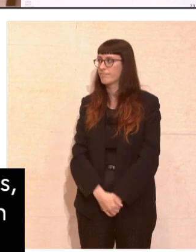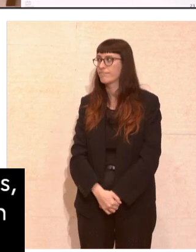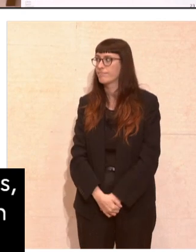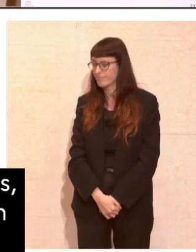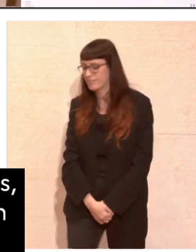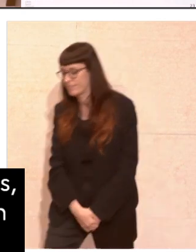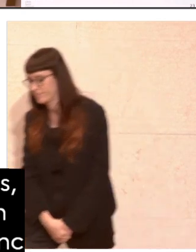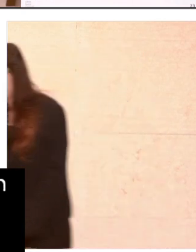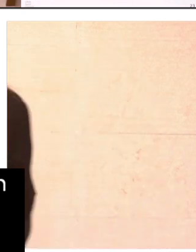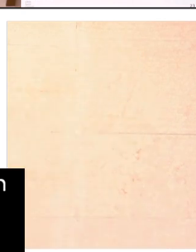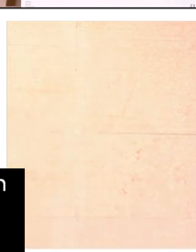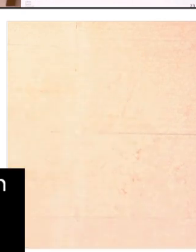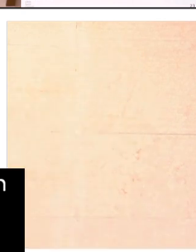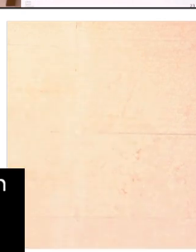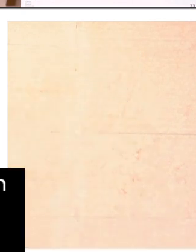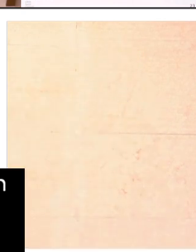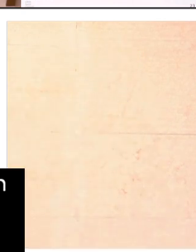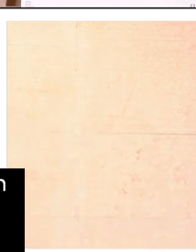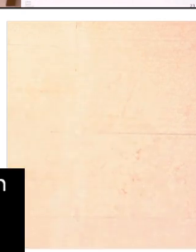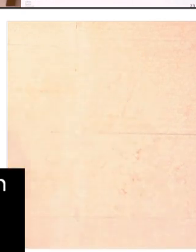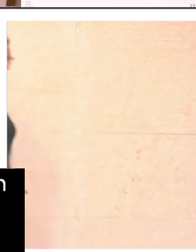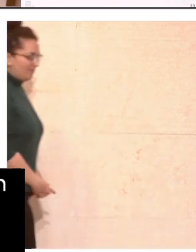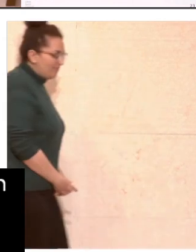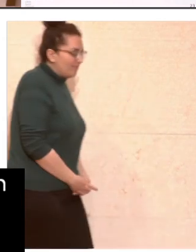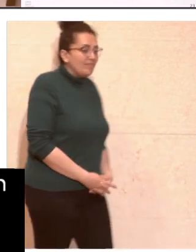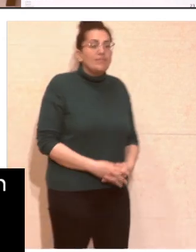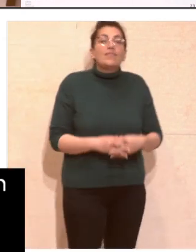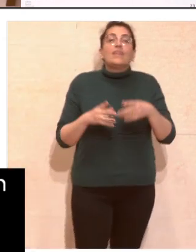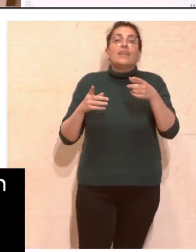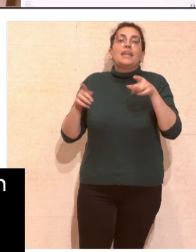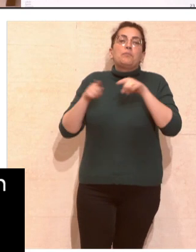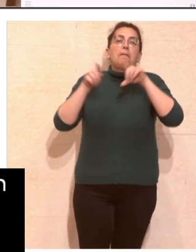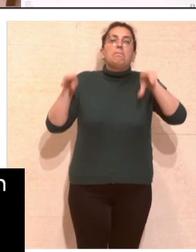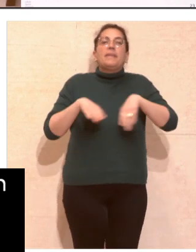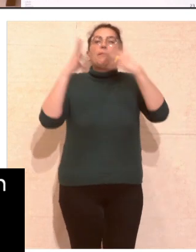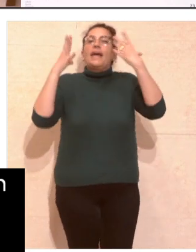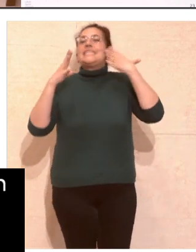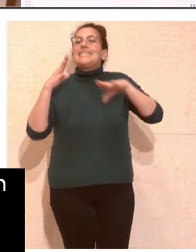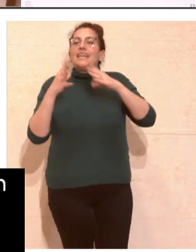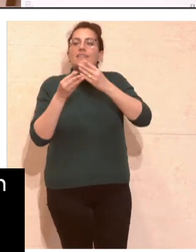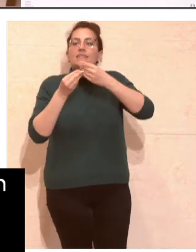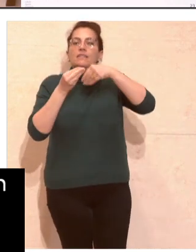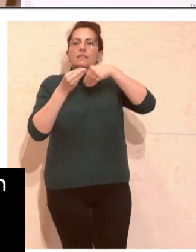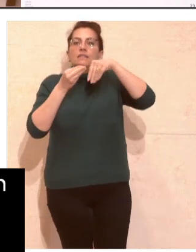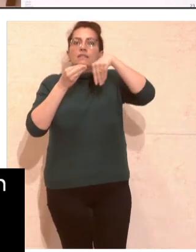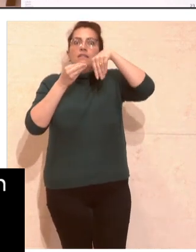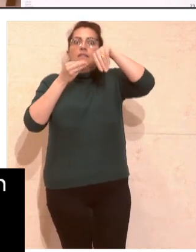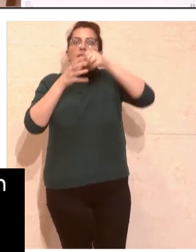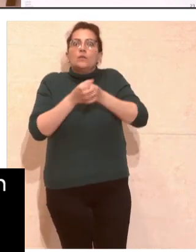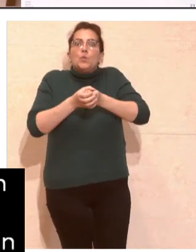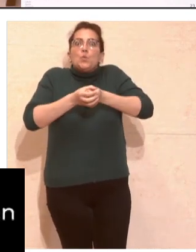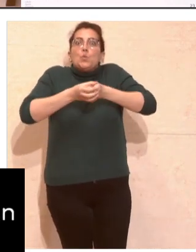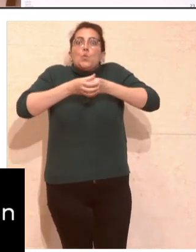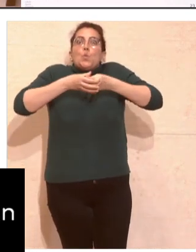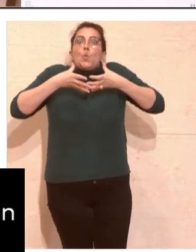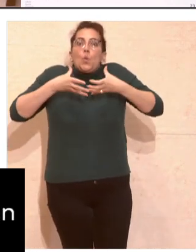dire ça, c'est l'effet boule de neige. Hein? On débute et, à un moment donné, la boule devient de plus en plus grosse et là, on a vraiment quelque chose d'hyper